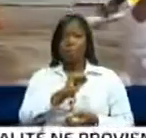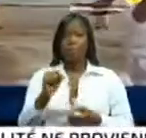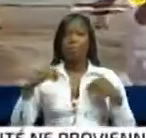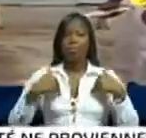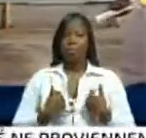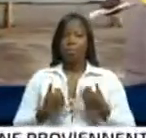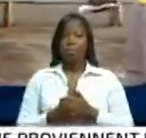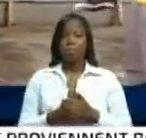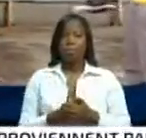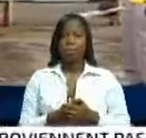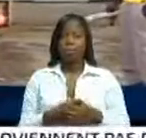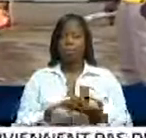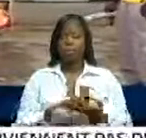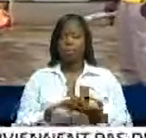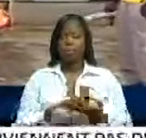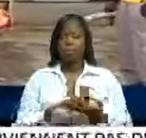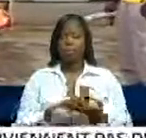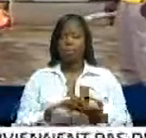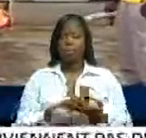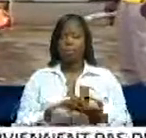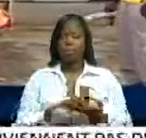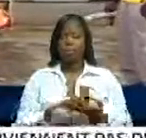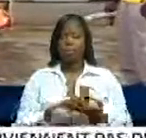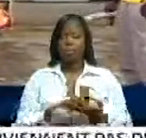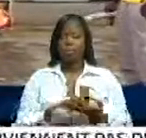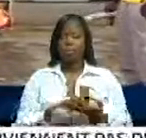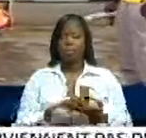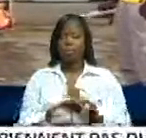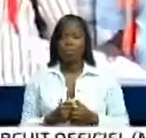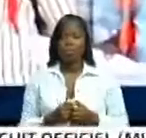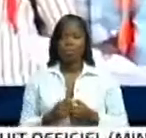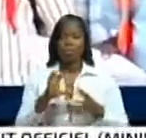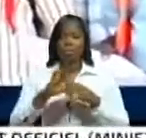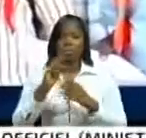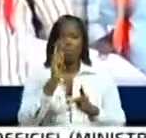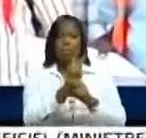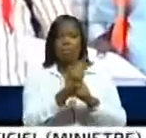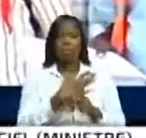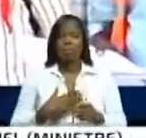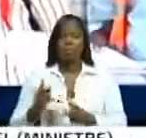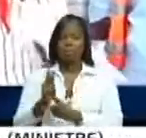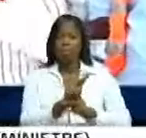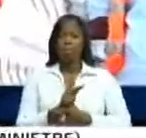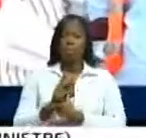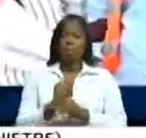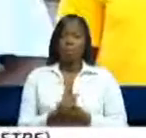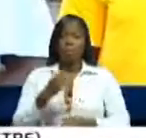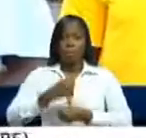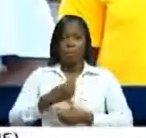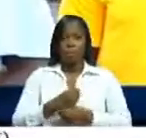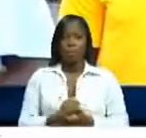intégré dans une société intérimaire dénommé services de protection et de surveillance au travail d'art antilles